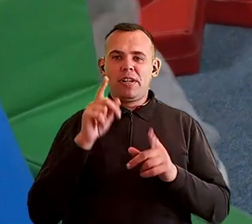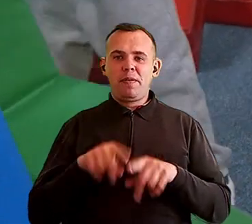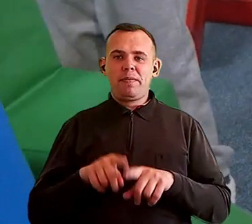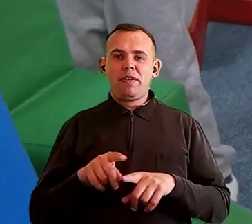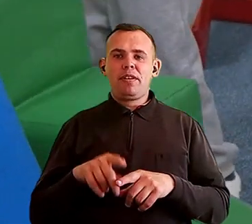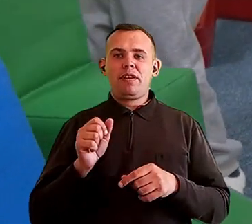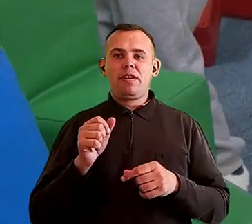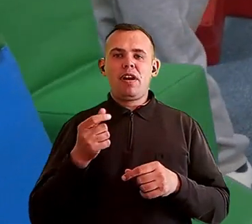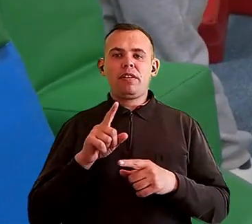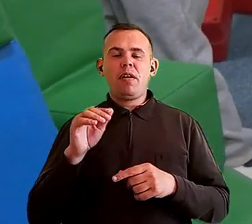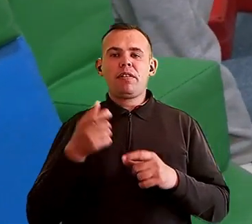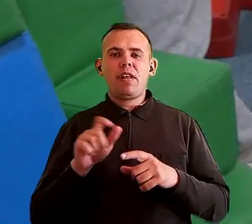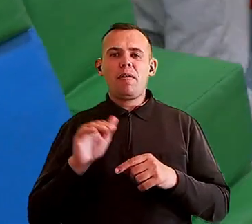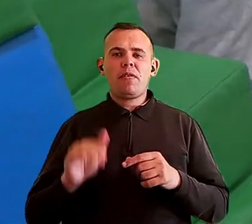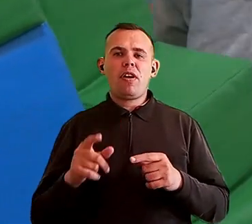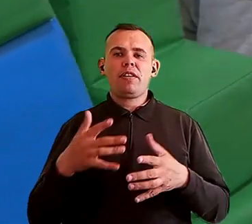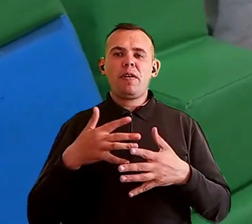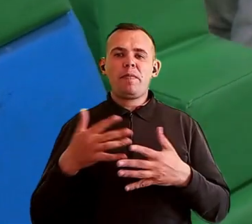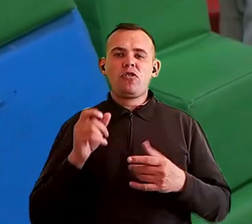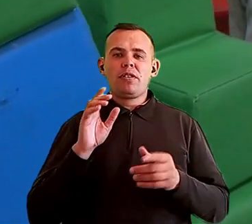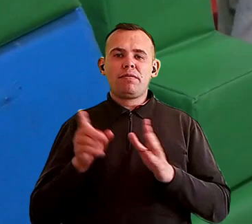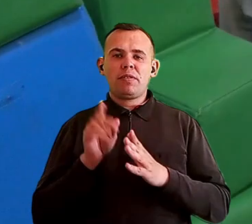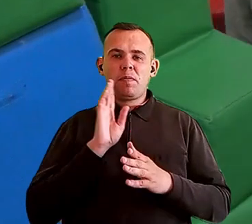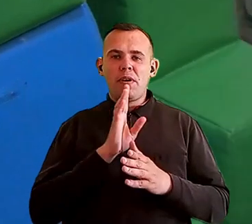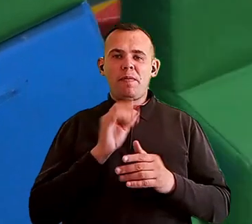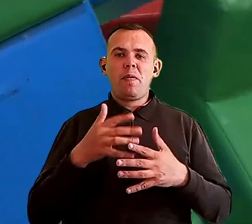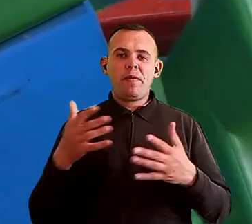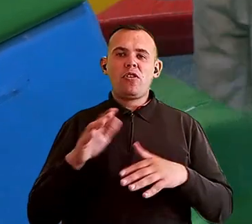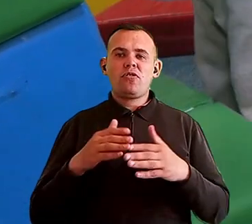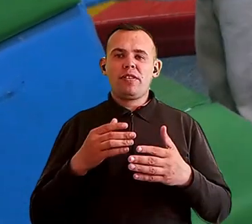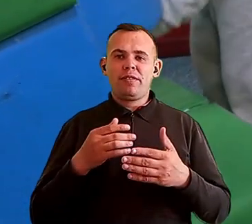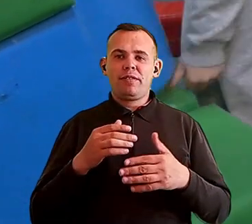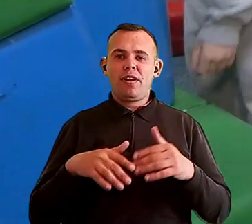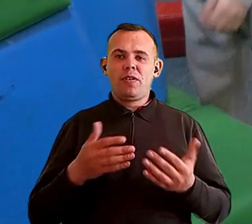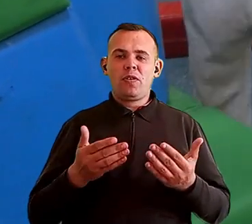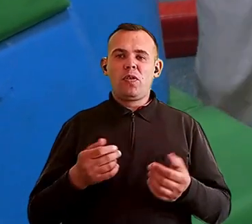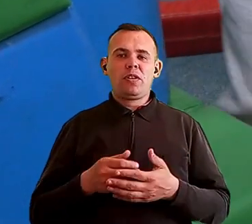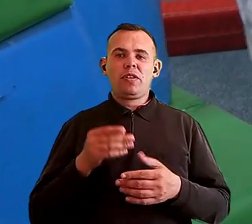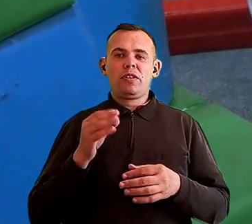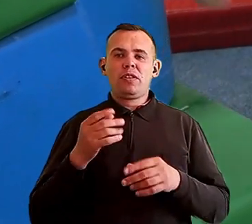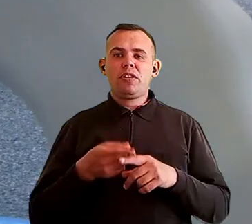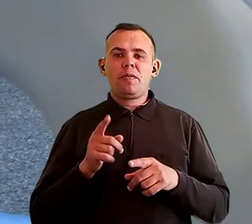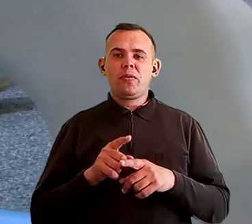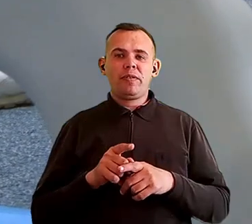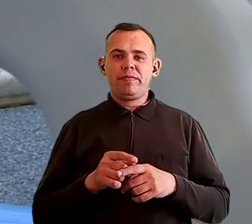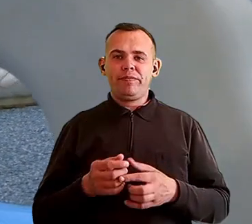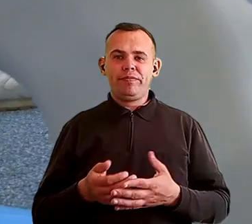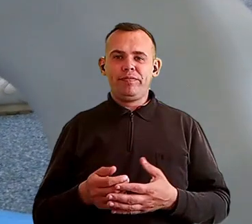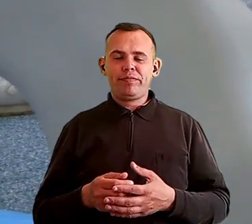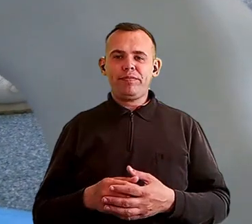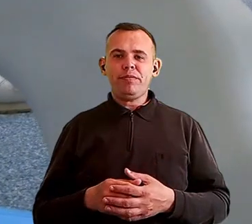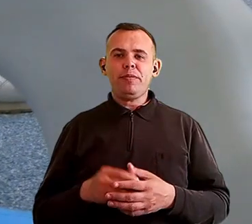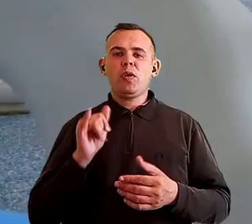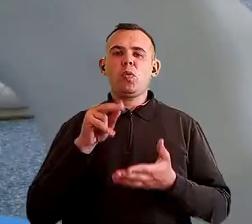вона більше з мамою, більше на руках, тому їй не так передалося цей стан. У Черкасах